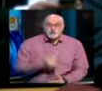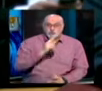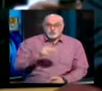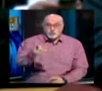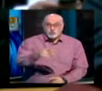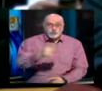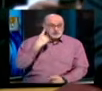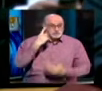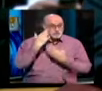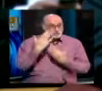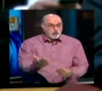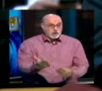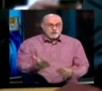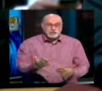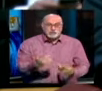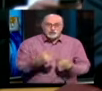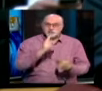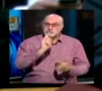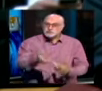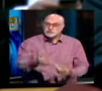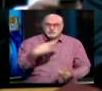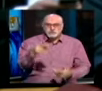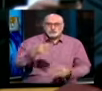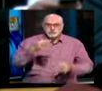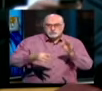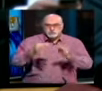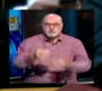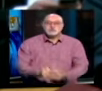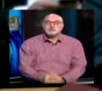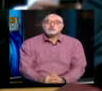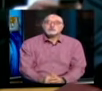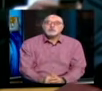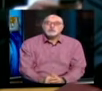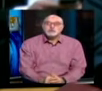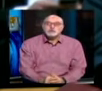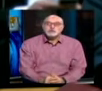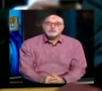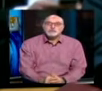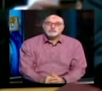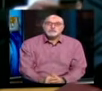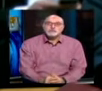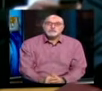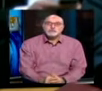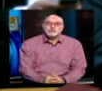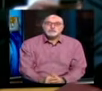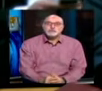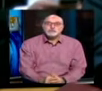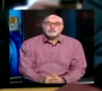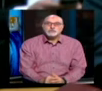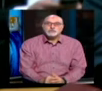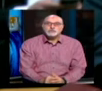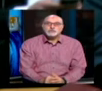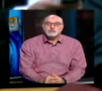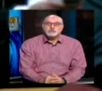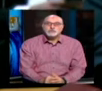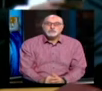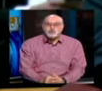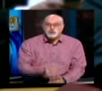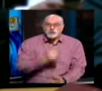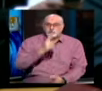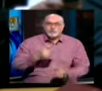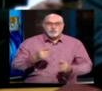التزامها بهذه التدابير. لا بد من وقف حمام